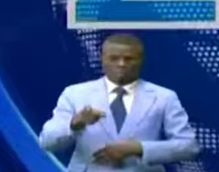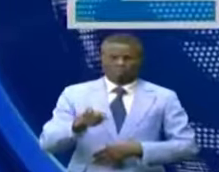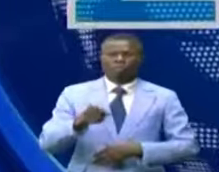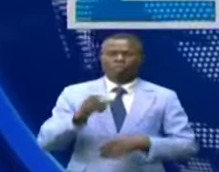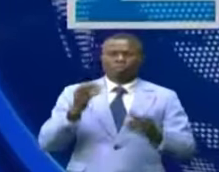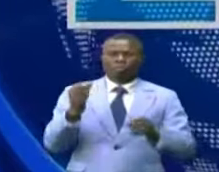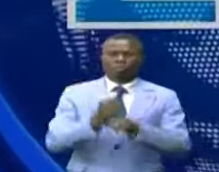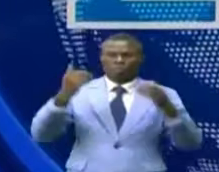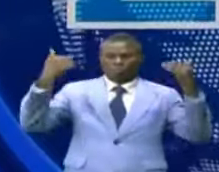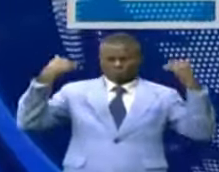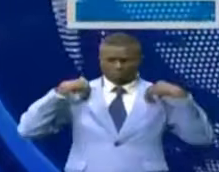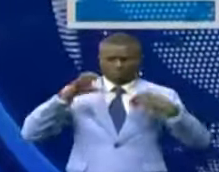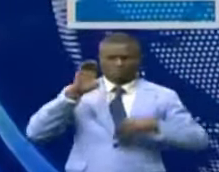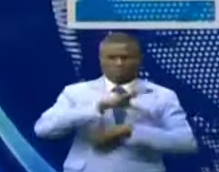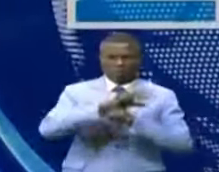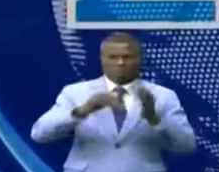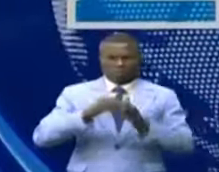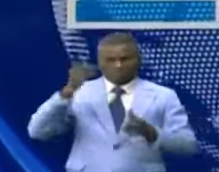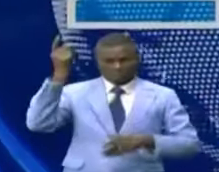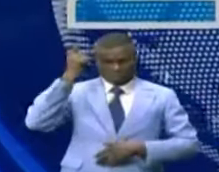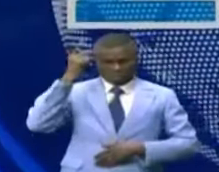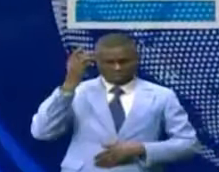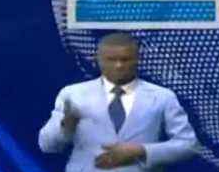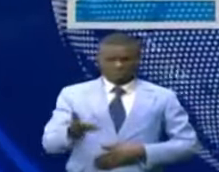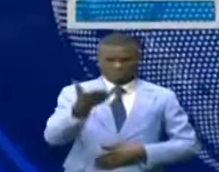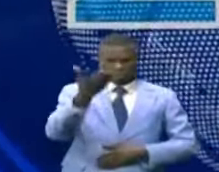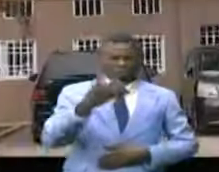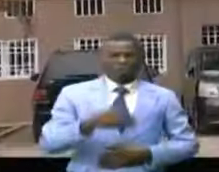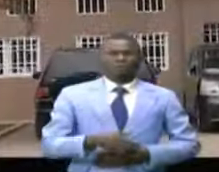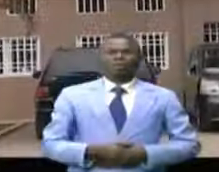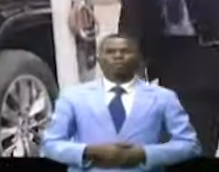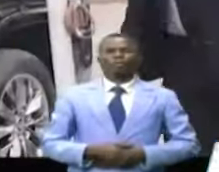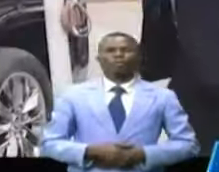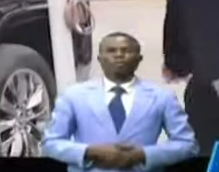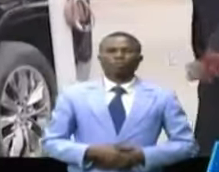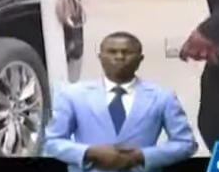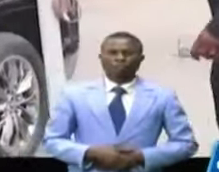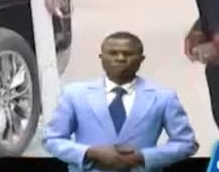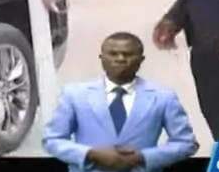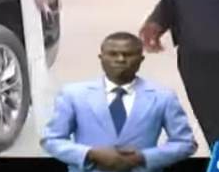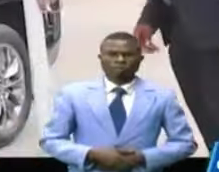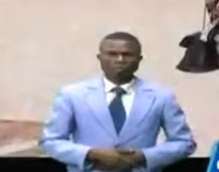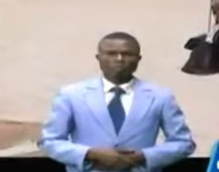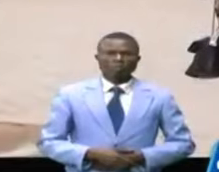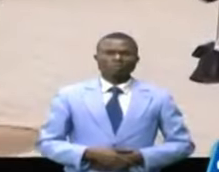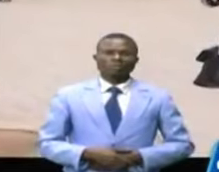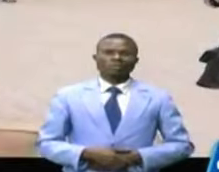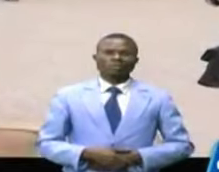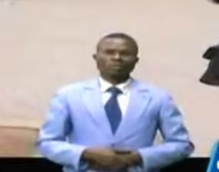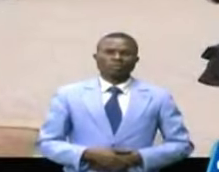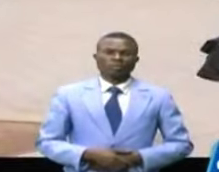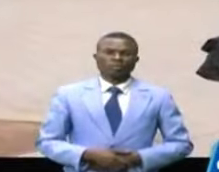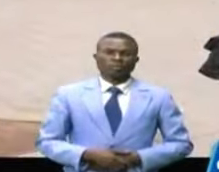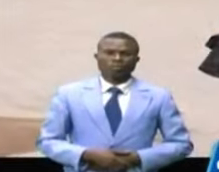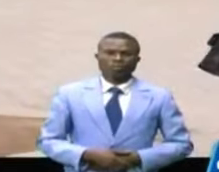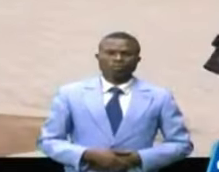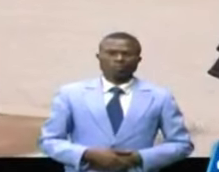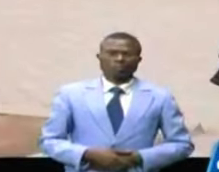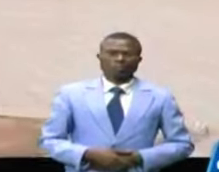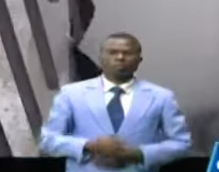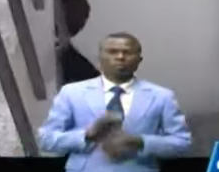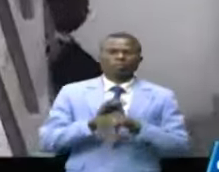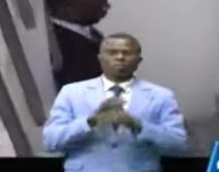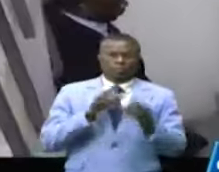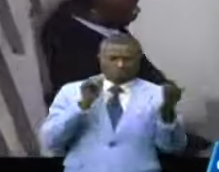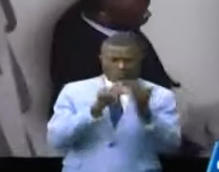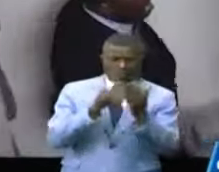à la tête de la Banque centrale du Congo. Anastasie Doumbou. Répondant à l'invitation du magistrat instructeur suite aux poursuites engagées